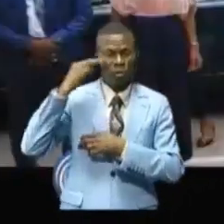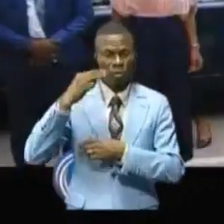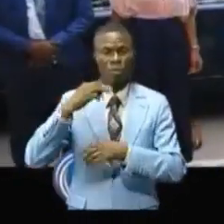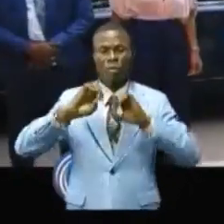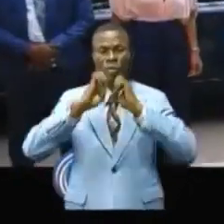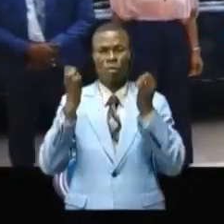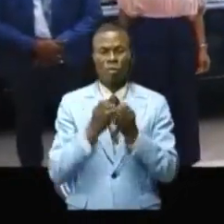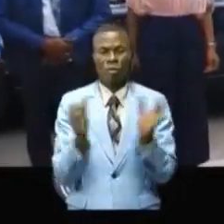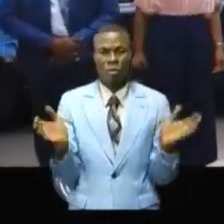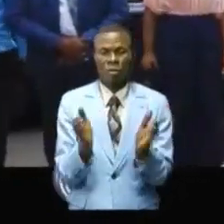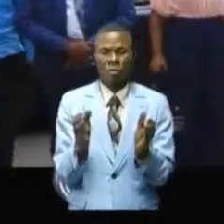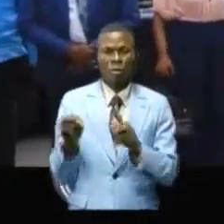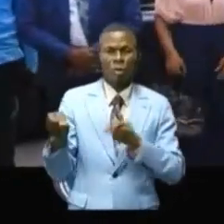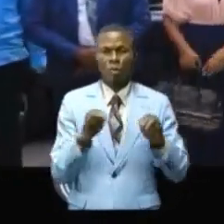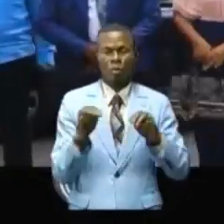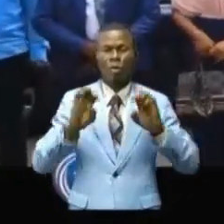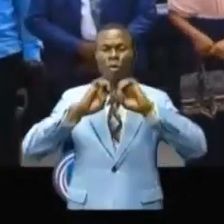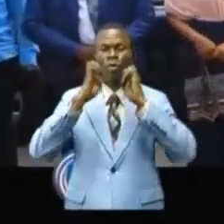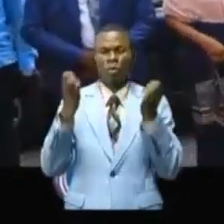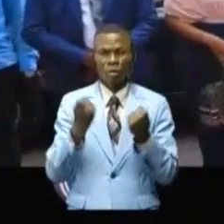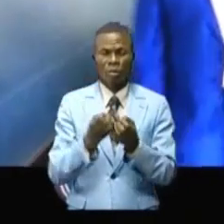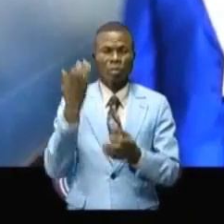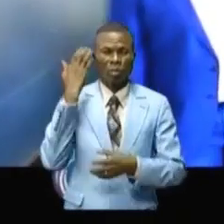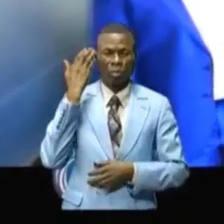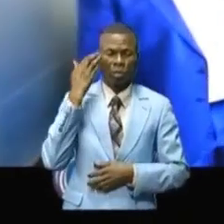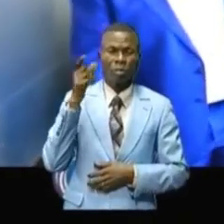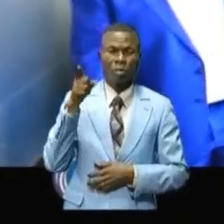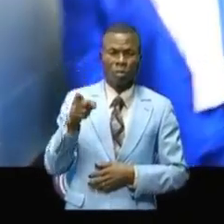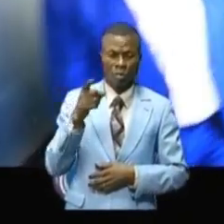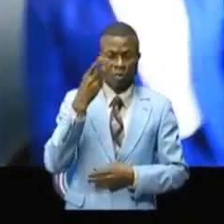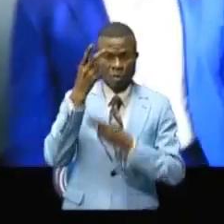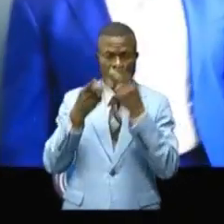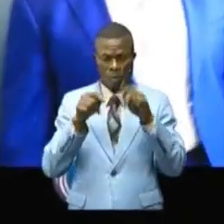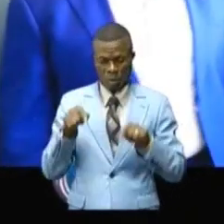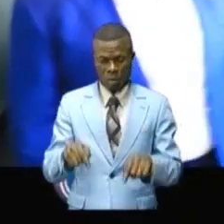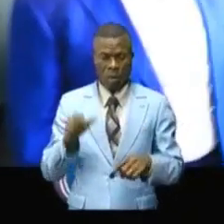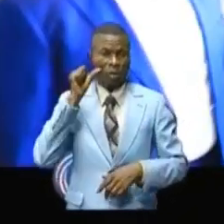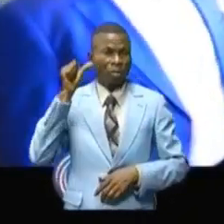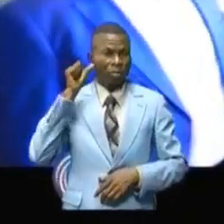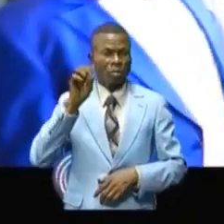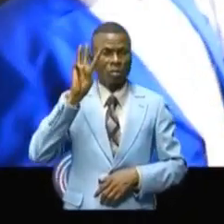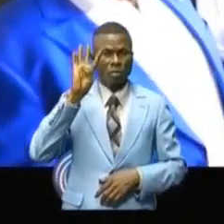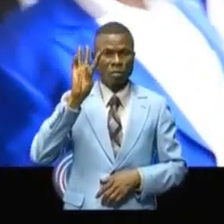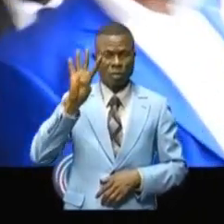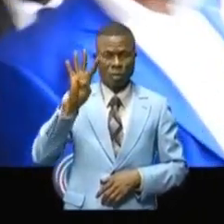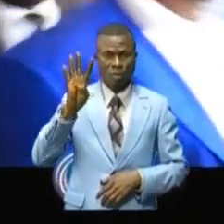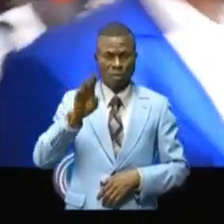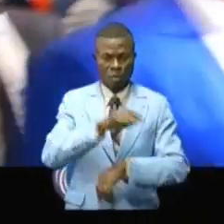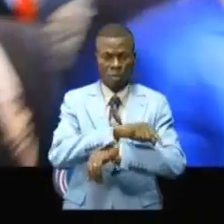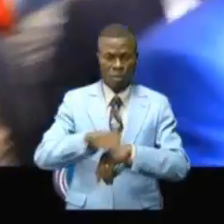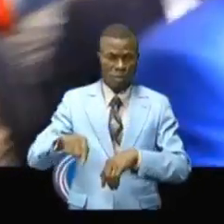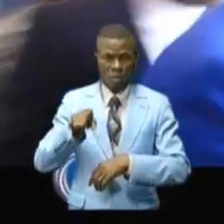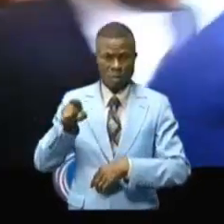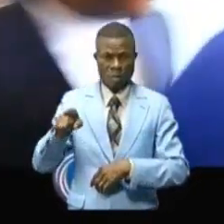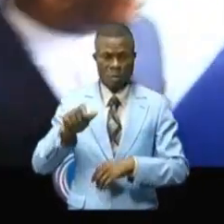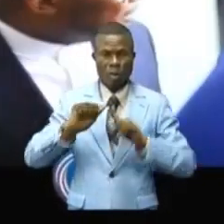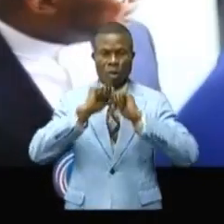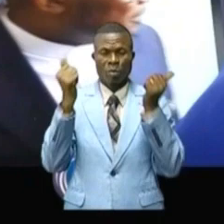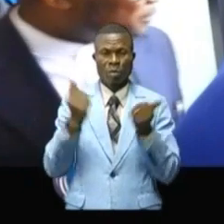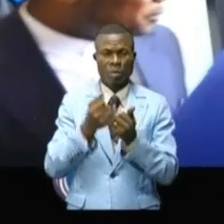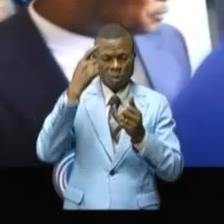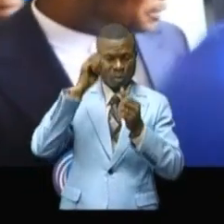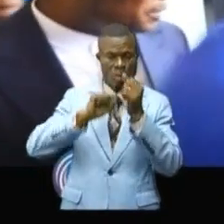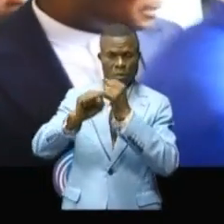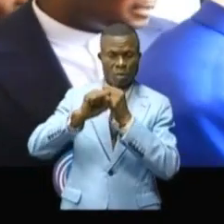l'Entrepreneuriat de petites et moyennes entreprises, Désiré Nzinga Birianze, a visité ce jeudi les installations de la PROSEM, Agence pour la